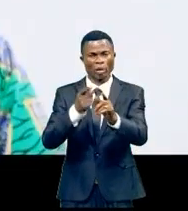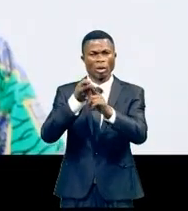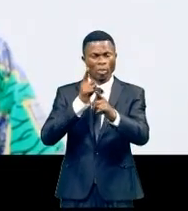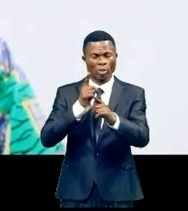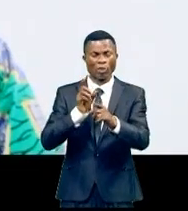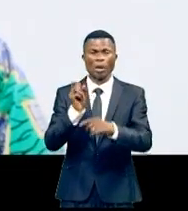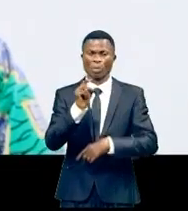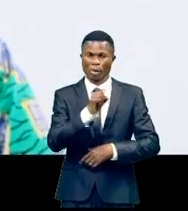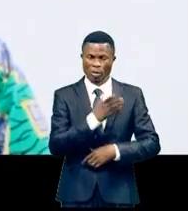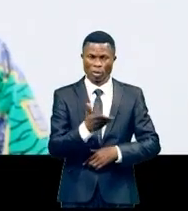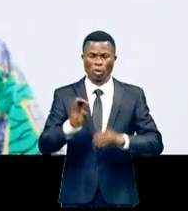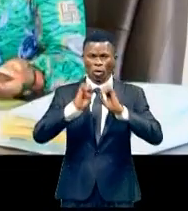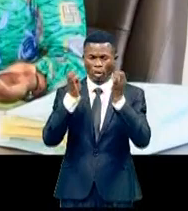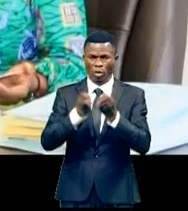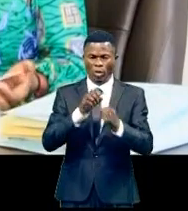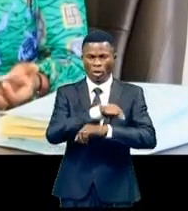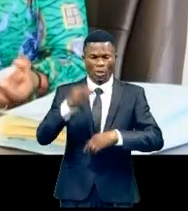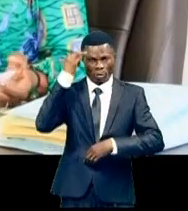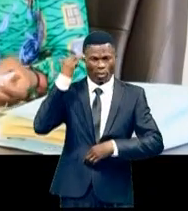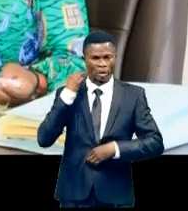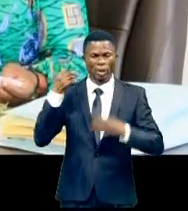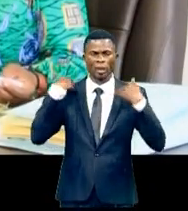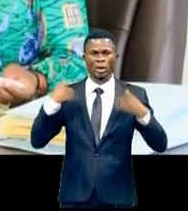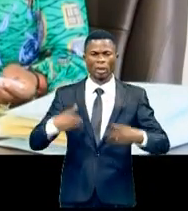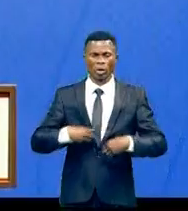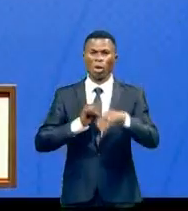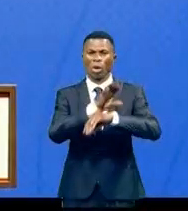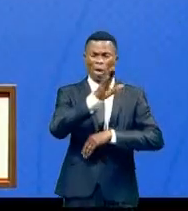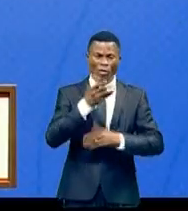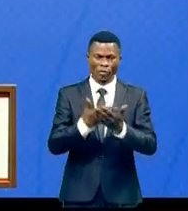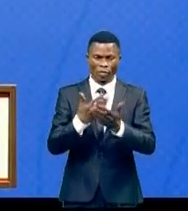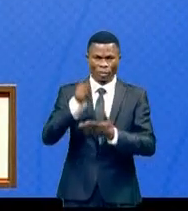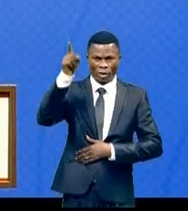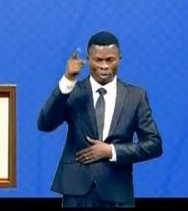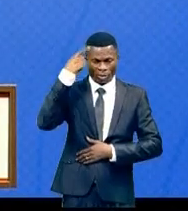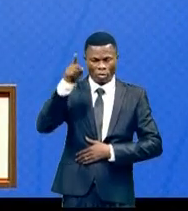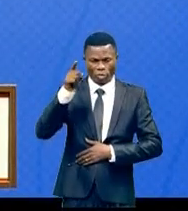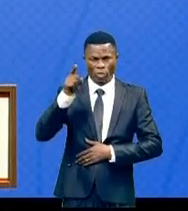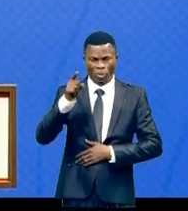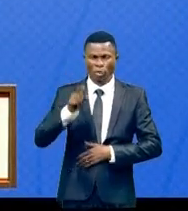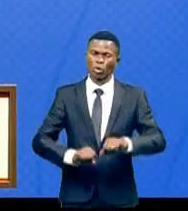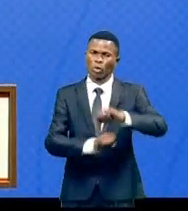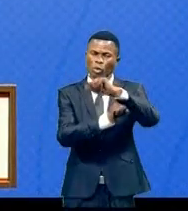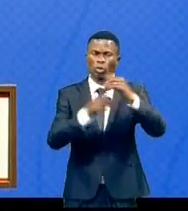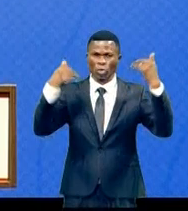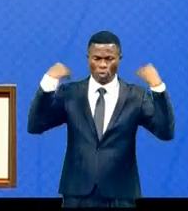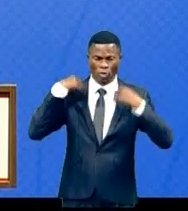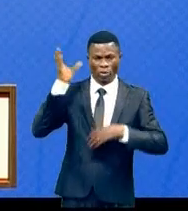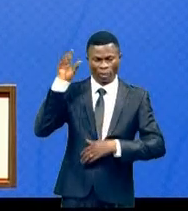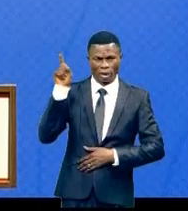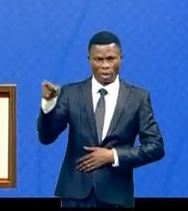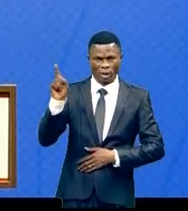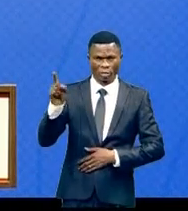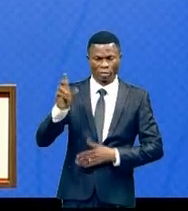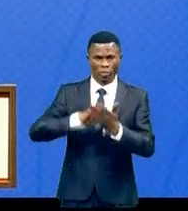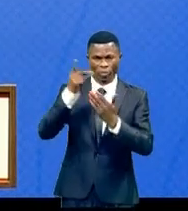causal, une équipe du ministère de la Santé a été dépêchée sur place pour apporter un appui aux autorités locales. Un